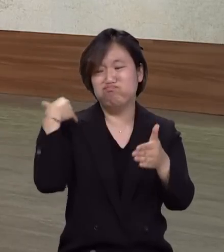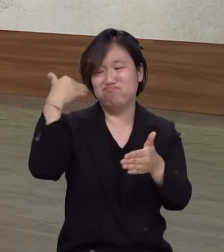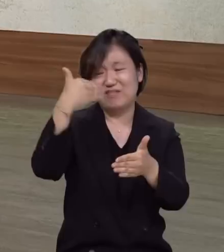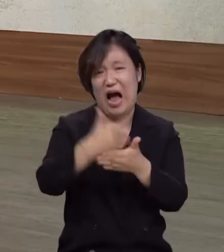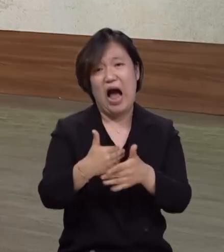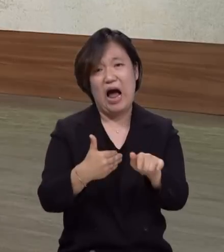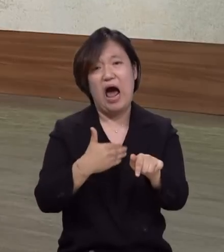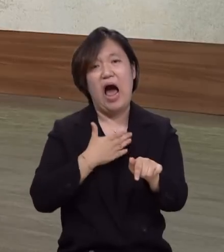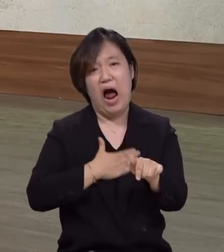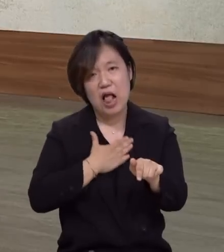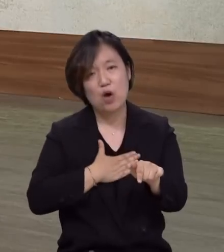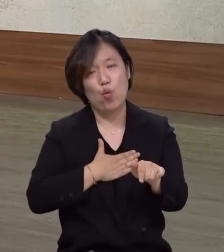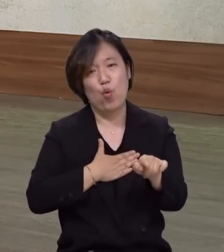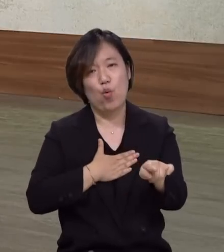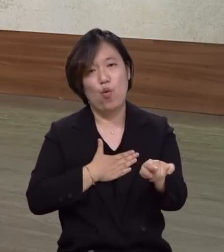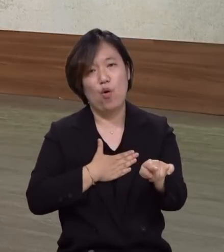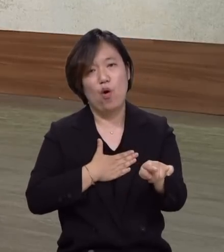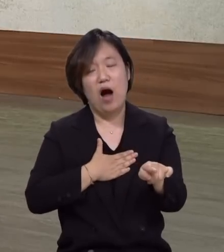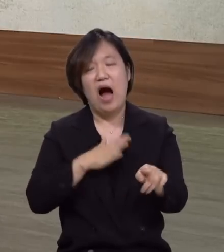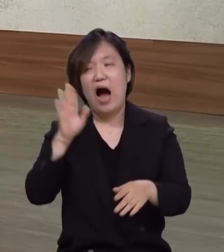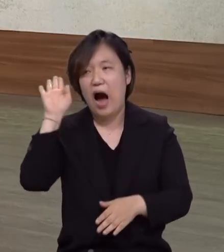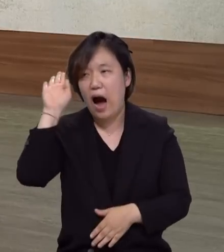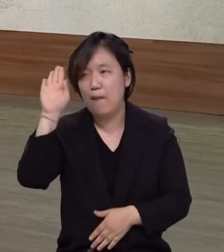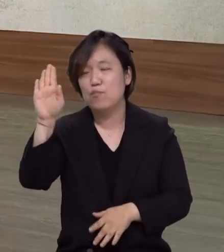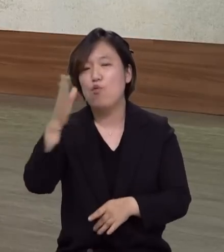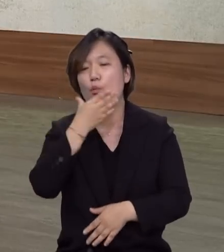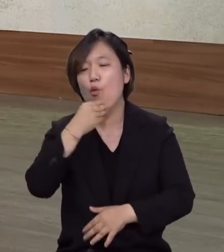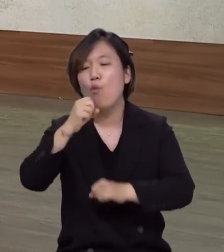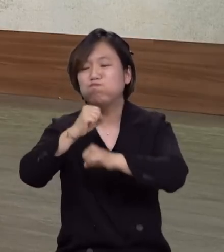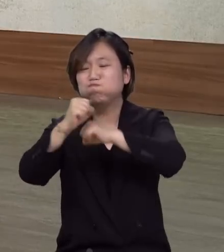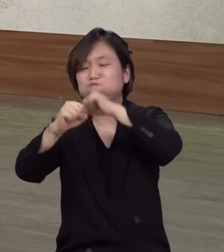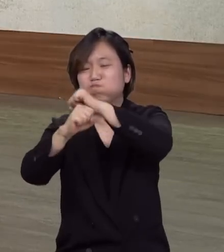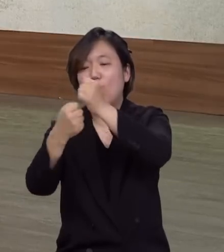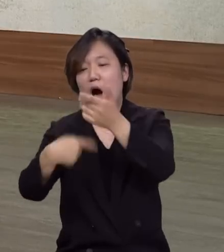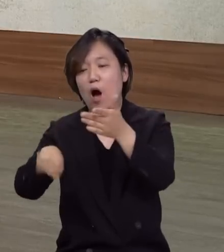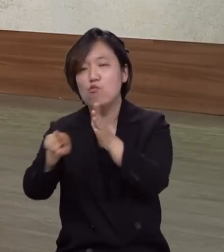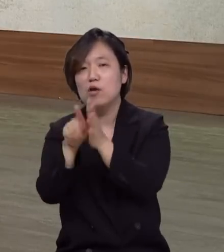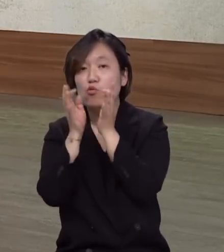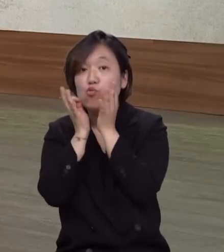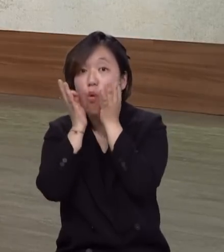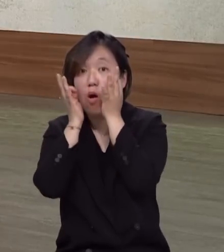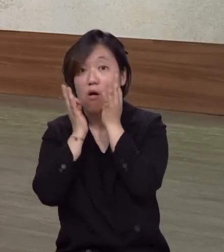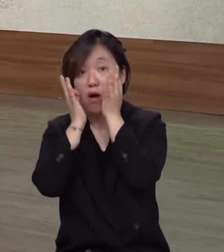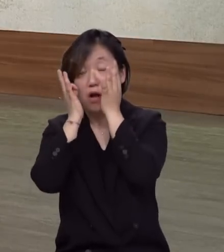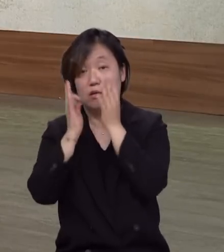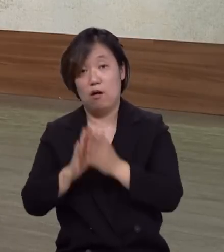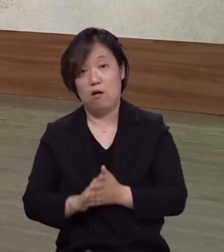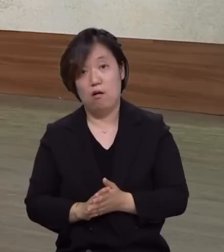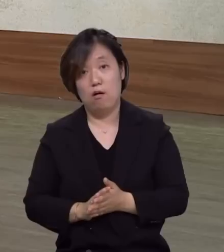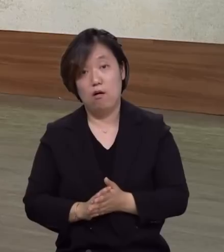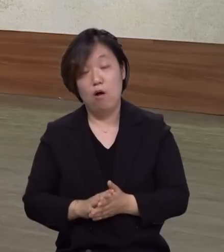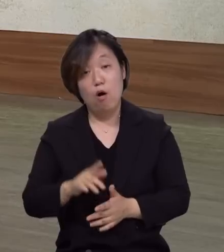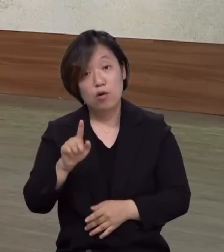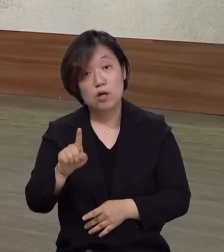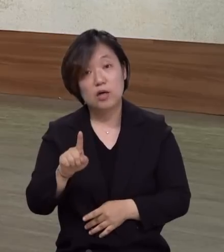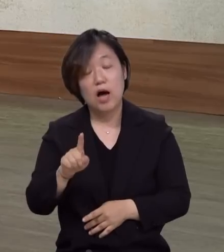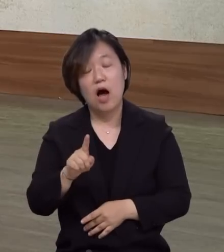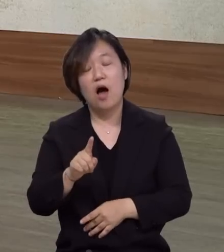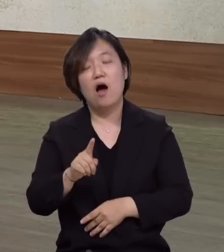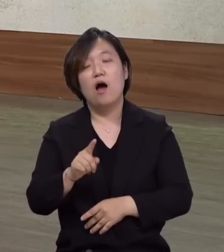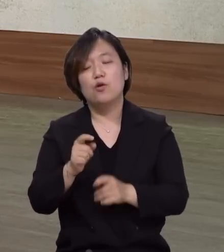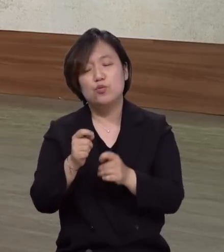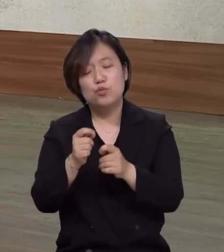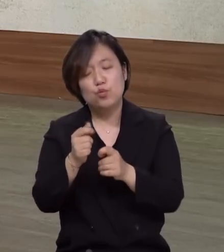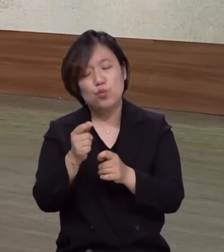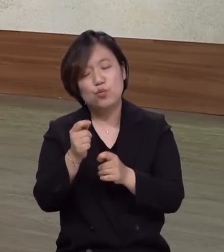일을 하려고 복을 지으려고 노력했더니 어느 순간부터 점점 일이 잘